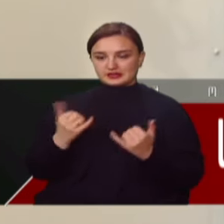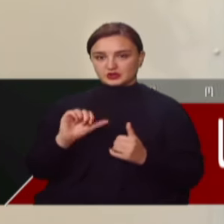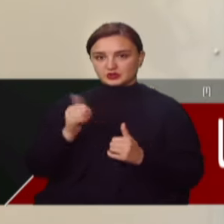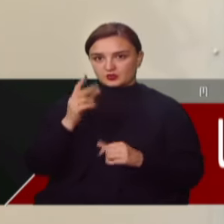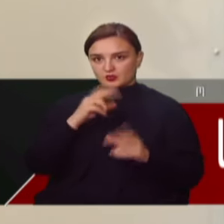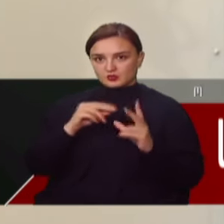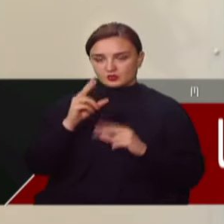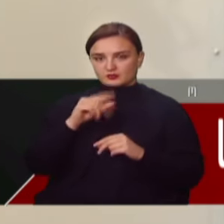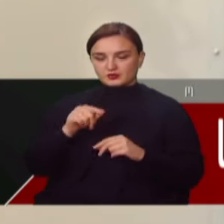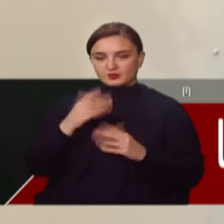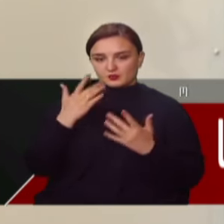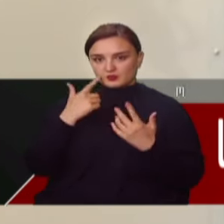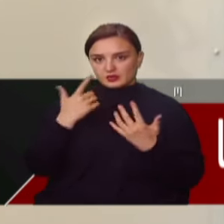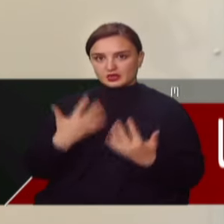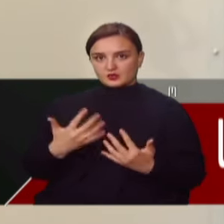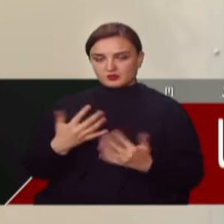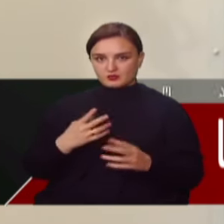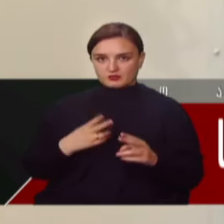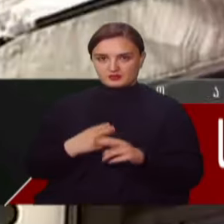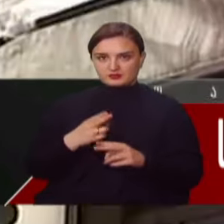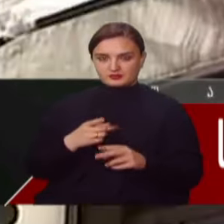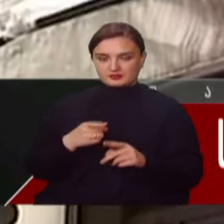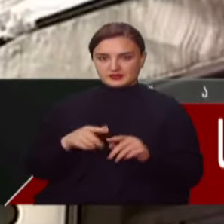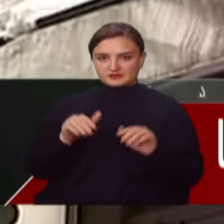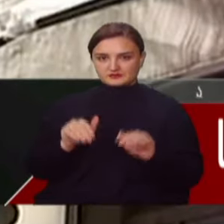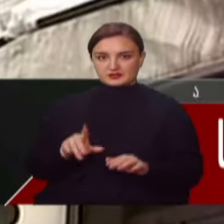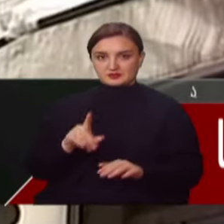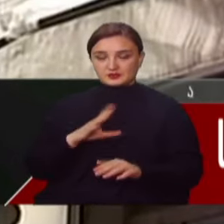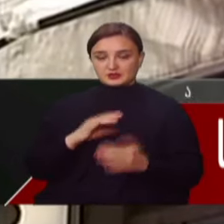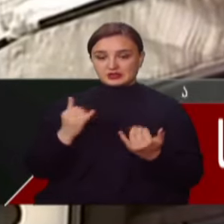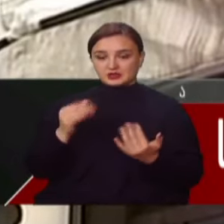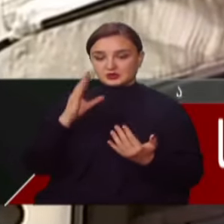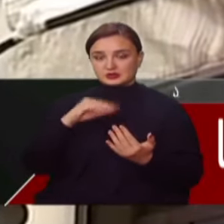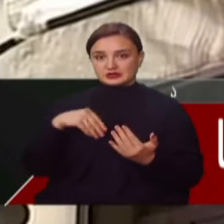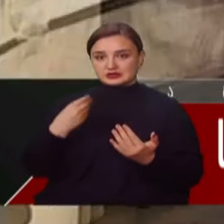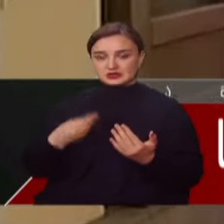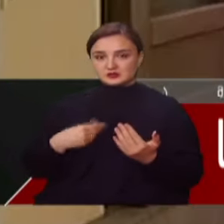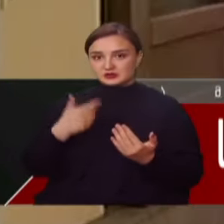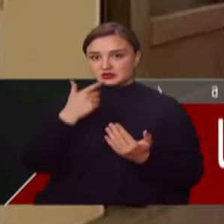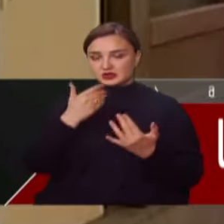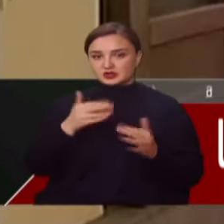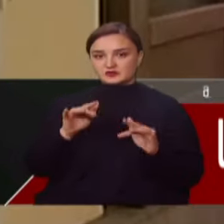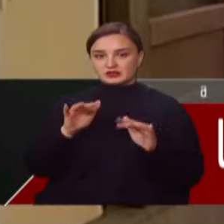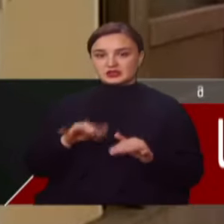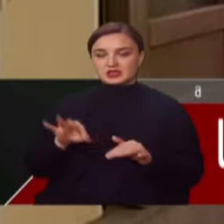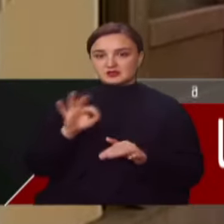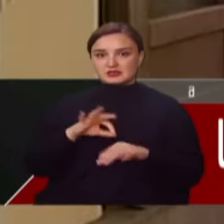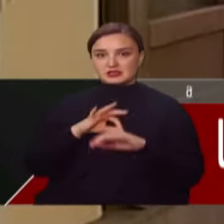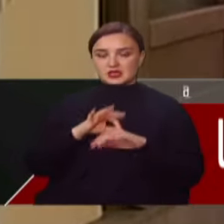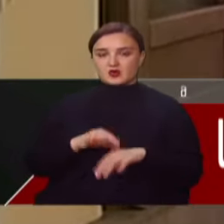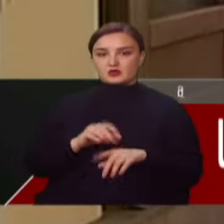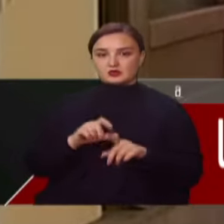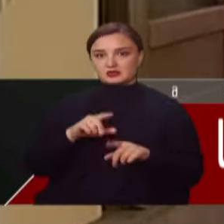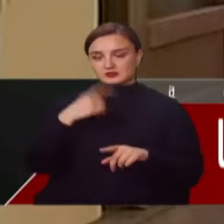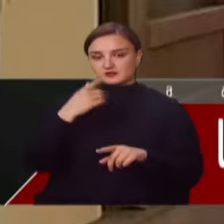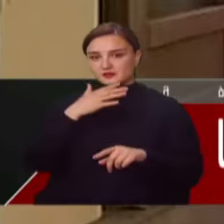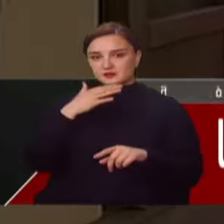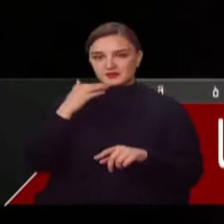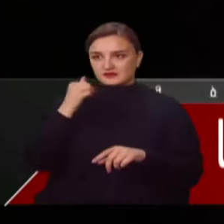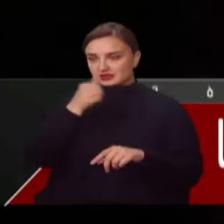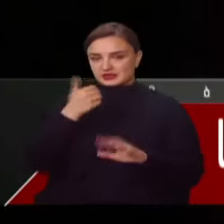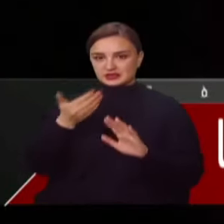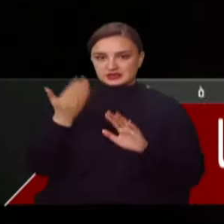თავი აარიდონ ამ უხერხულობას, რაც შეიქმნა ამ გადაწყვეტილებით. როცა დღეს სტრასბურგის სააკაშვილის საქმეზე მართლმსაჯულების განხორციელებაზე საუბრობს, ბევრი წლის